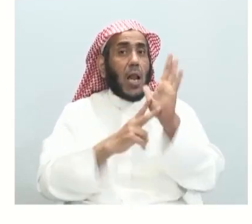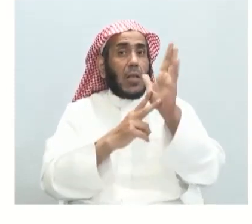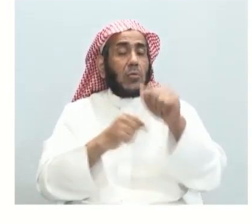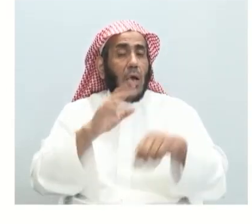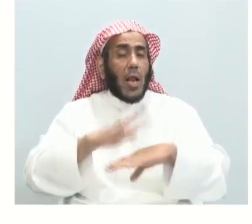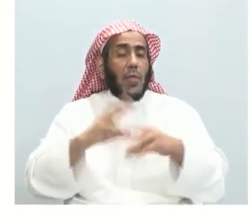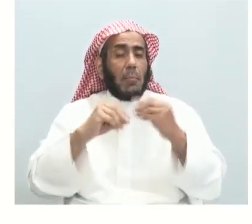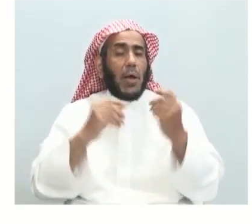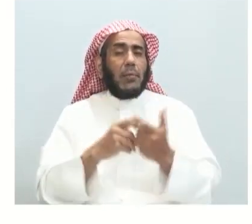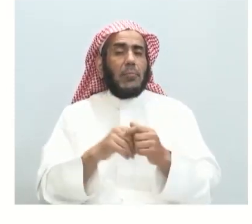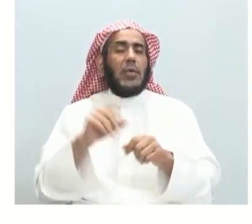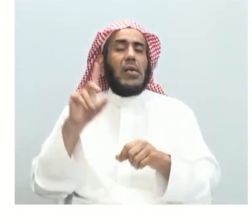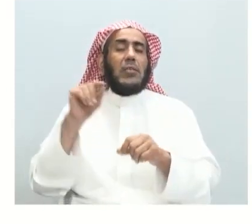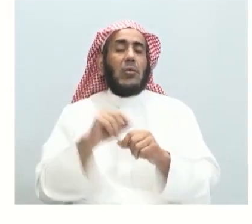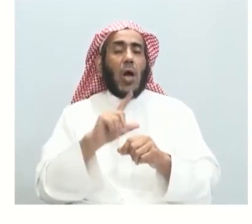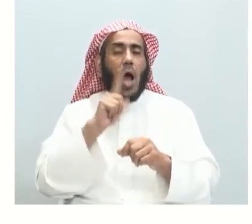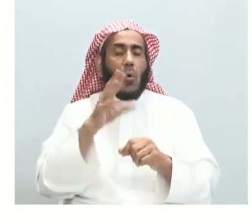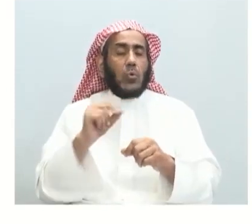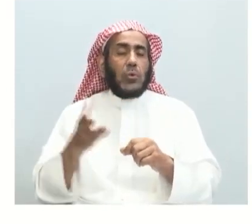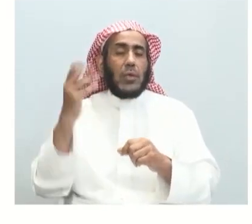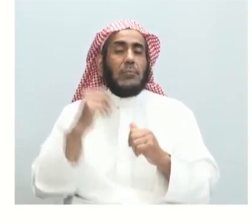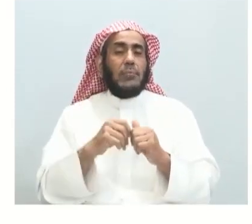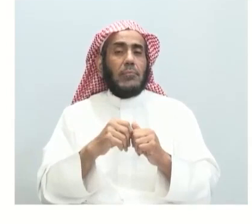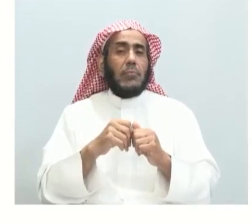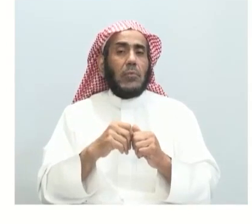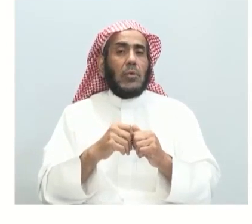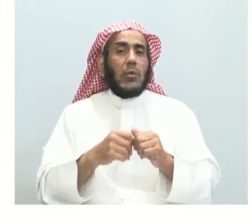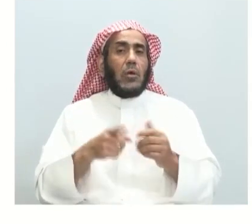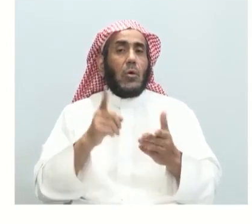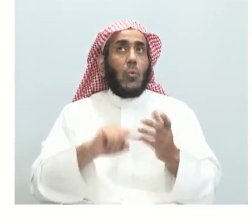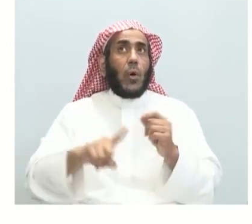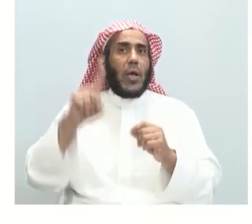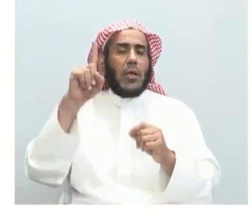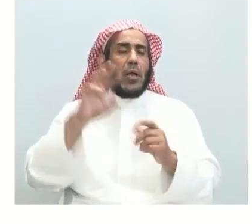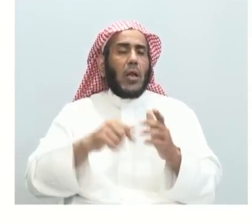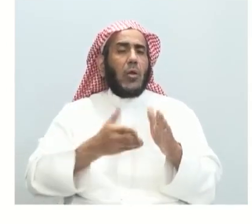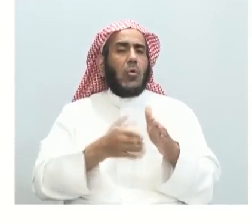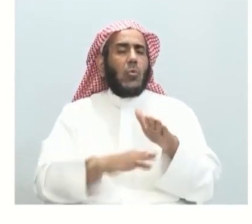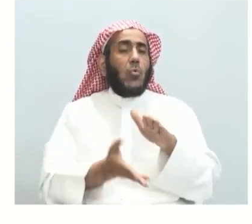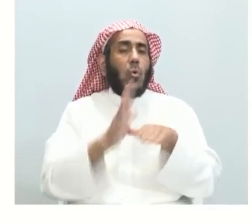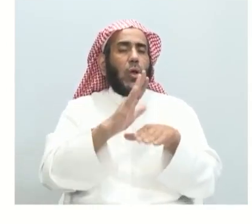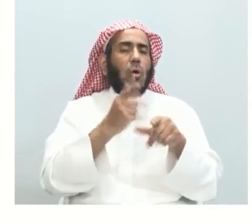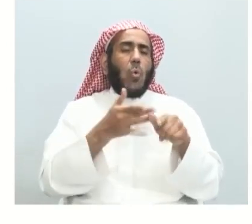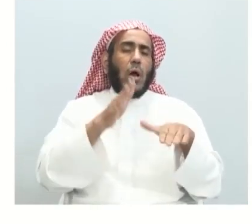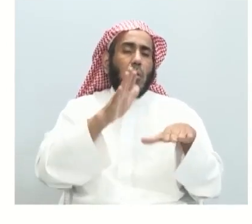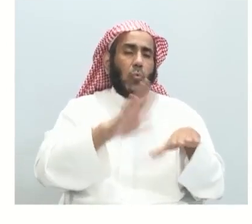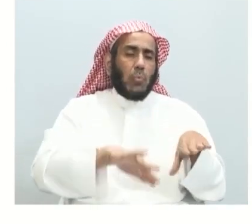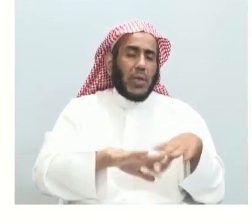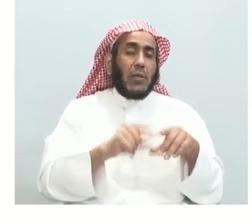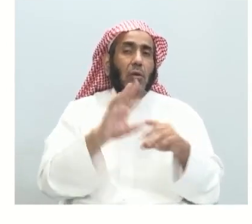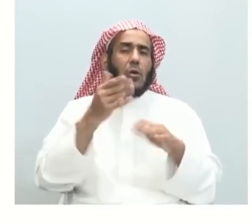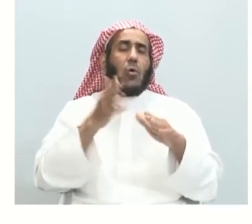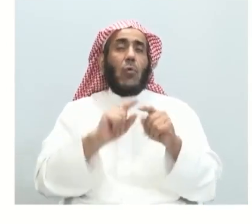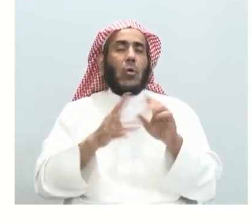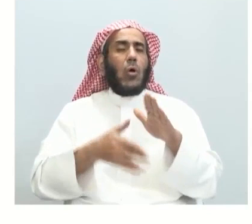على هذا المعنى احسنتم هي قوله سبحانه وتعالى وانا لنحن نحيي ونميت فهو جل وعلا